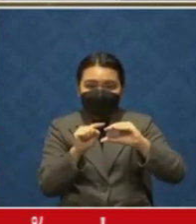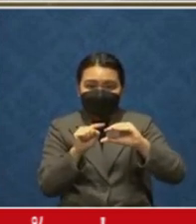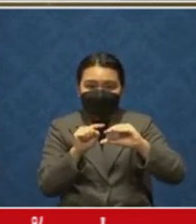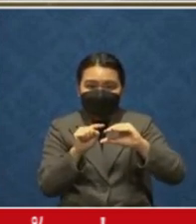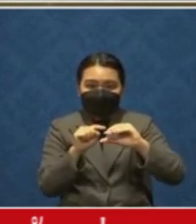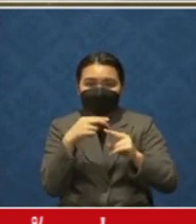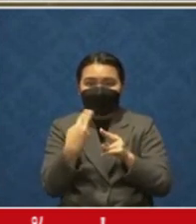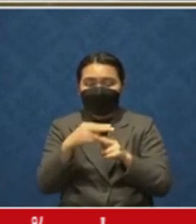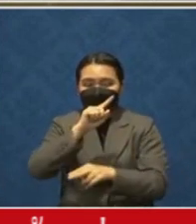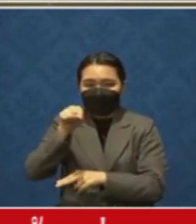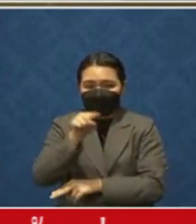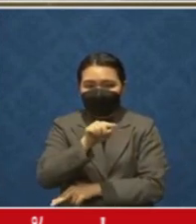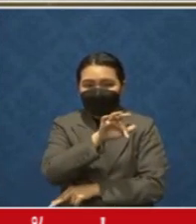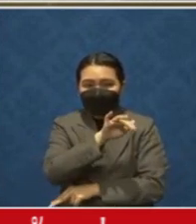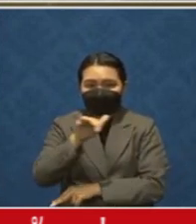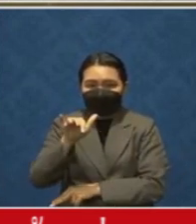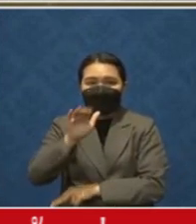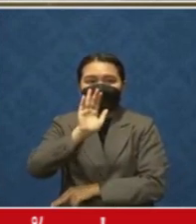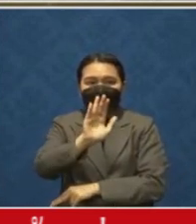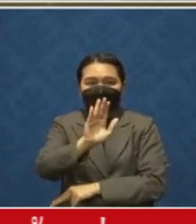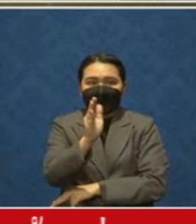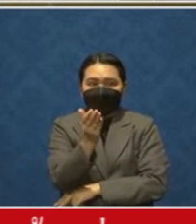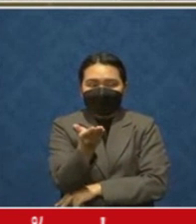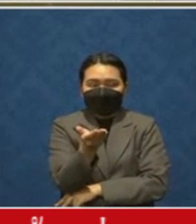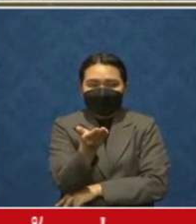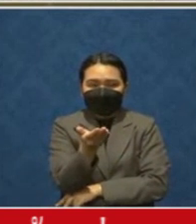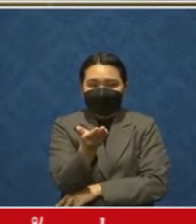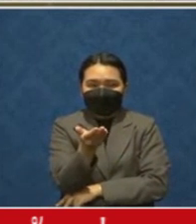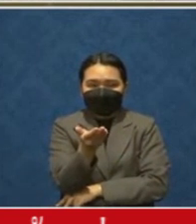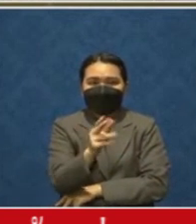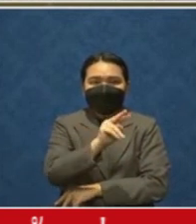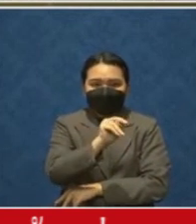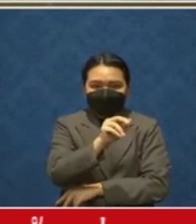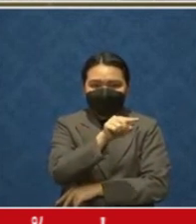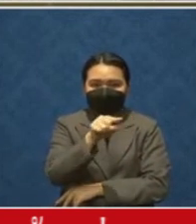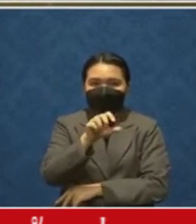ว่า North Sector Operation Command นะครับ